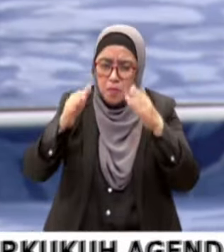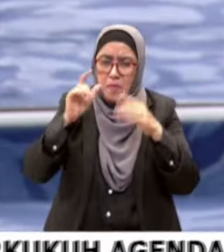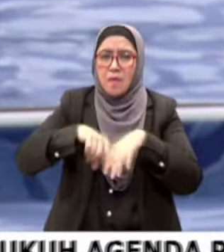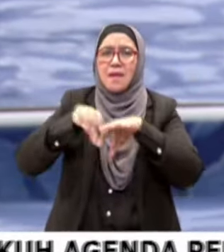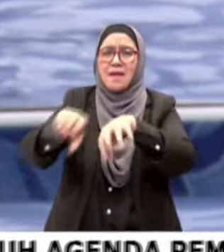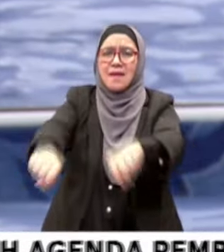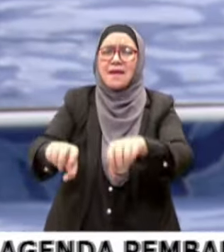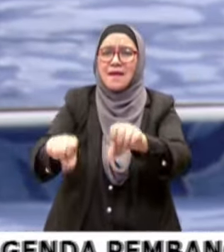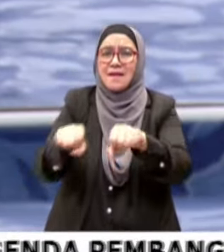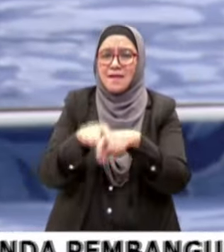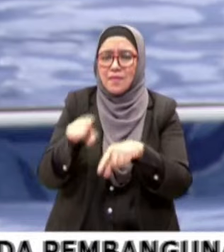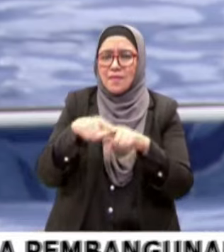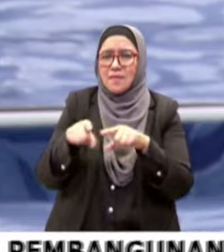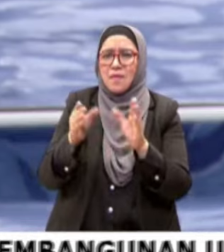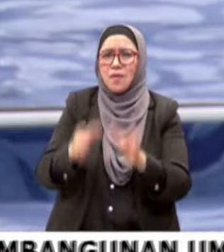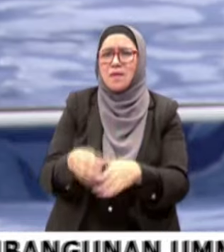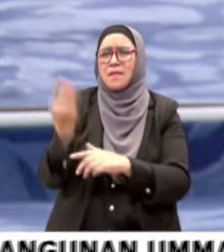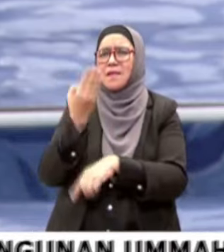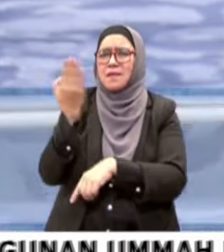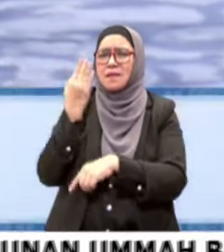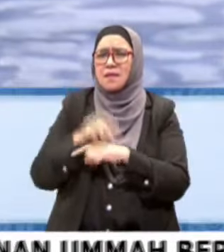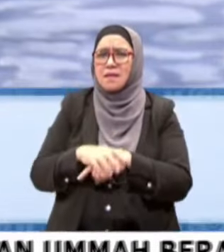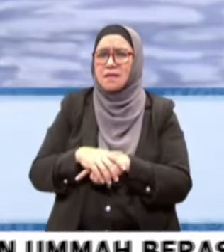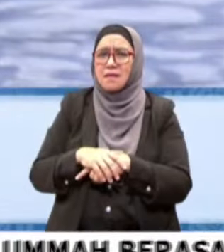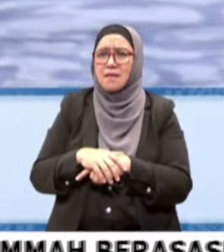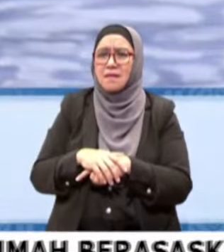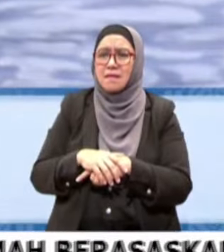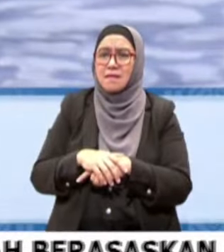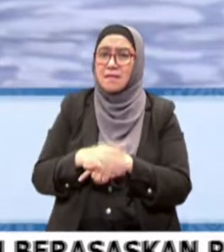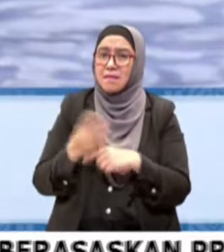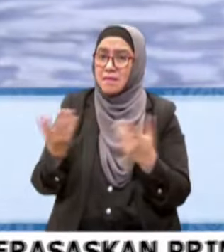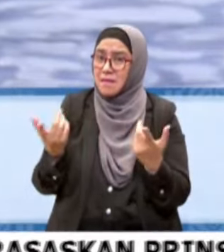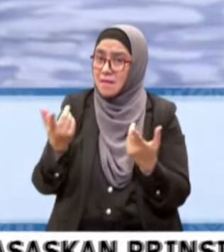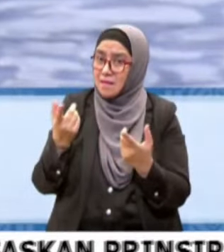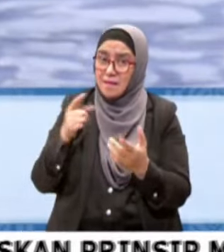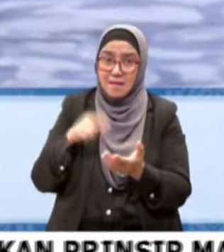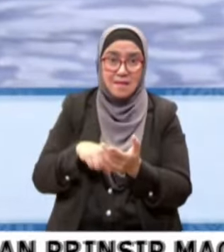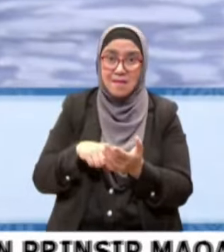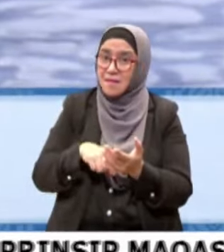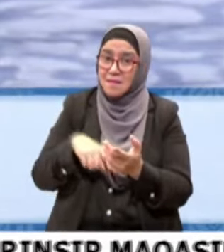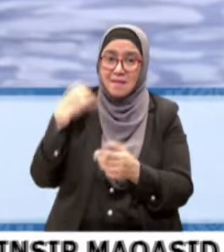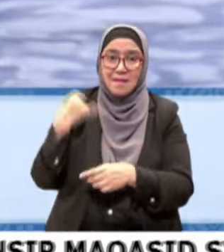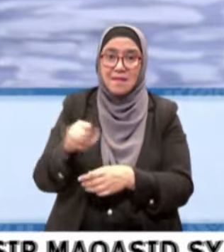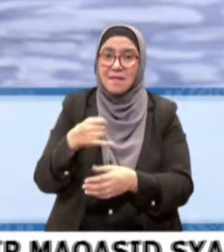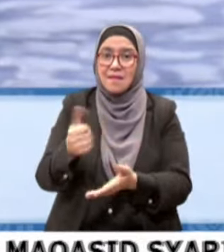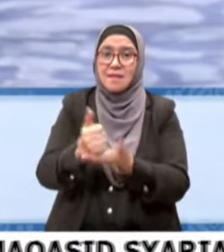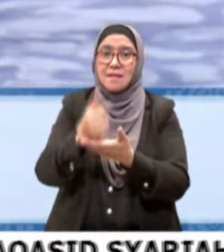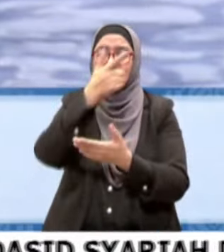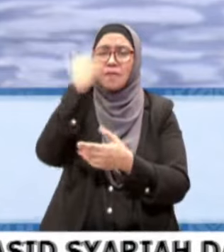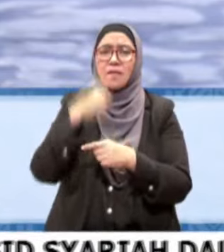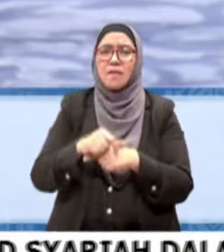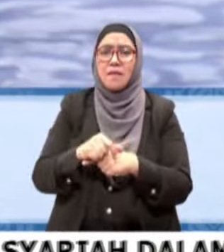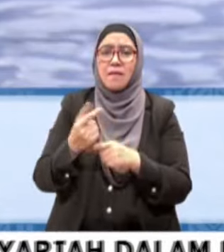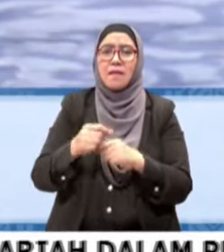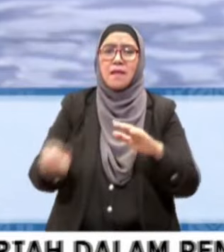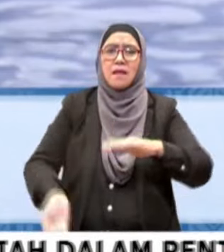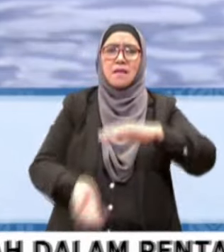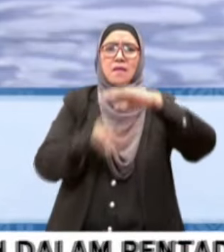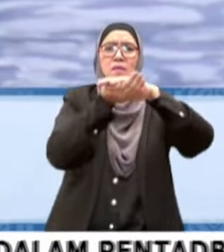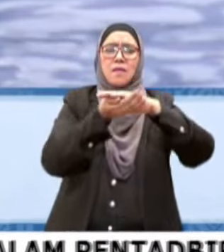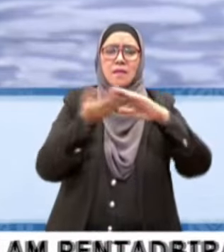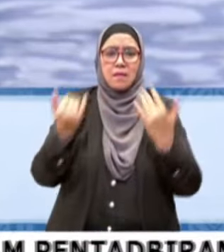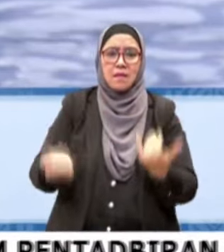akan banyak membantu karena Rasulullah sudah merupakan satu hal yang saya sistemik sebab itu sasaran